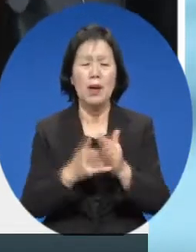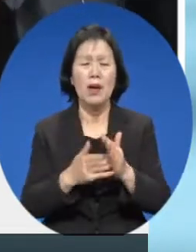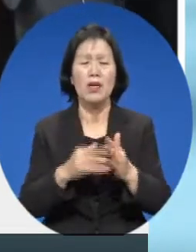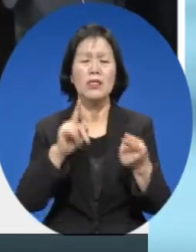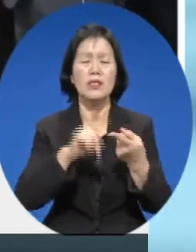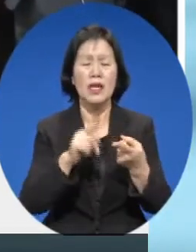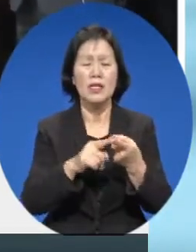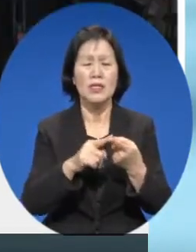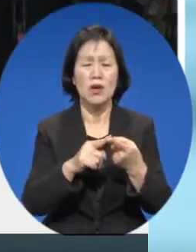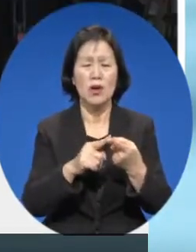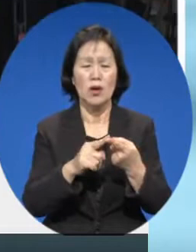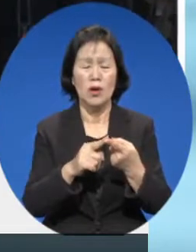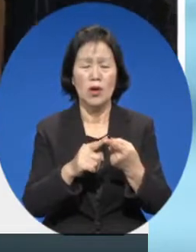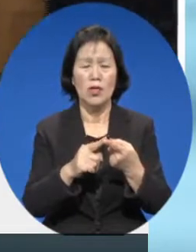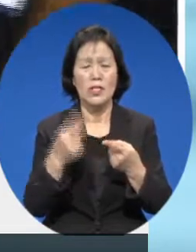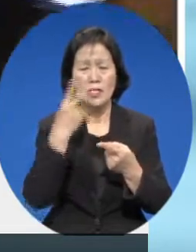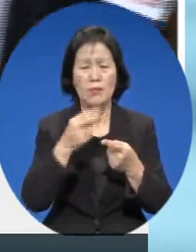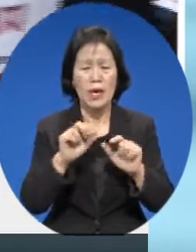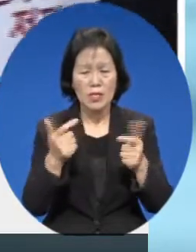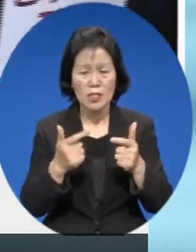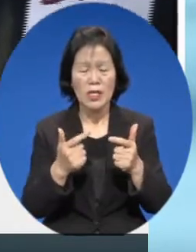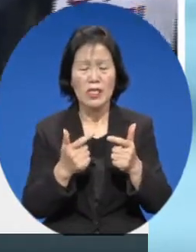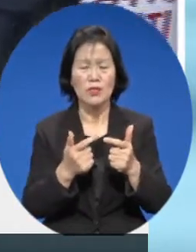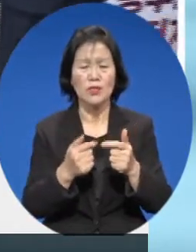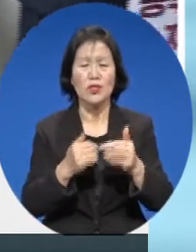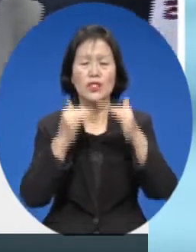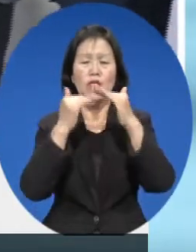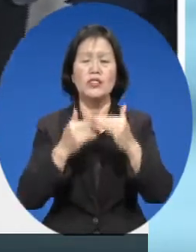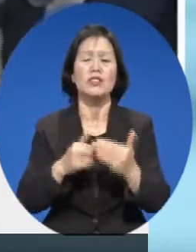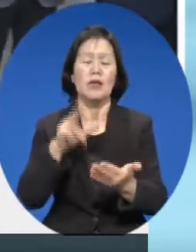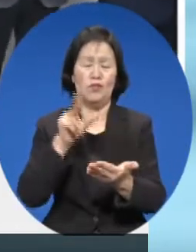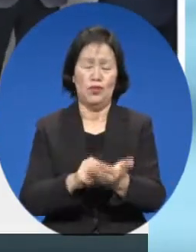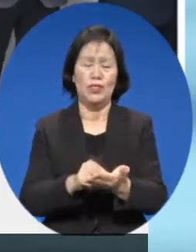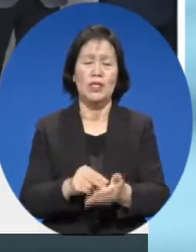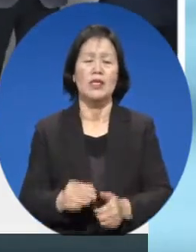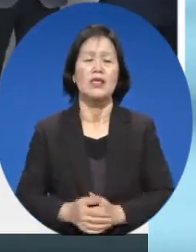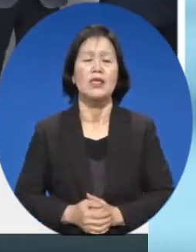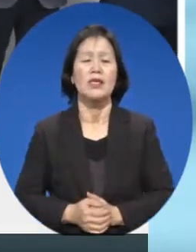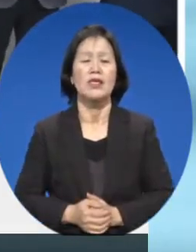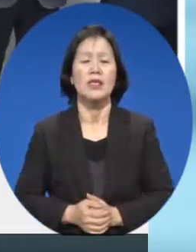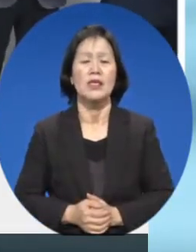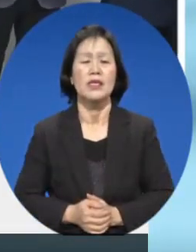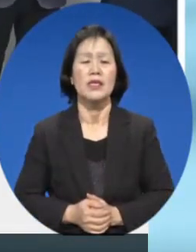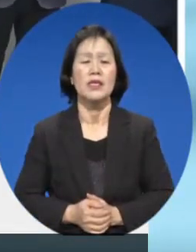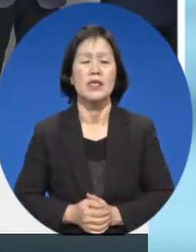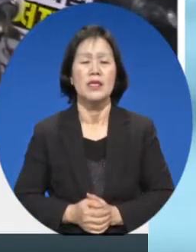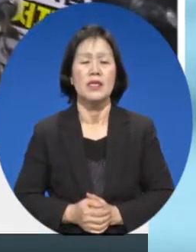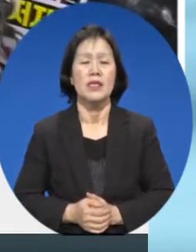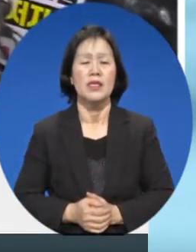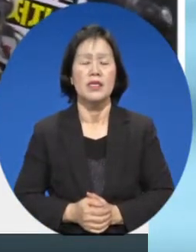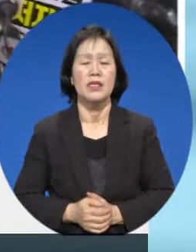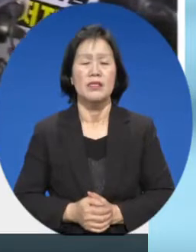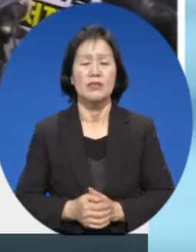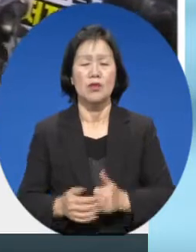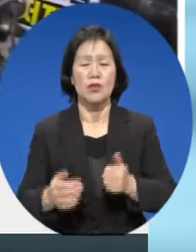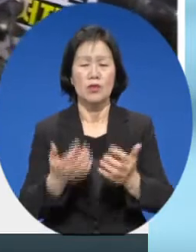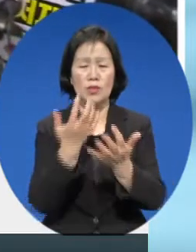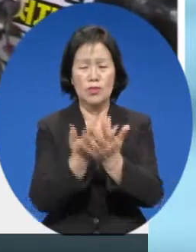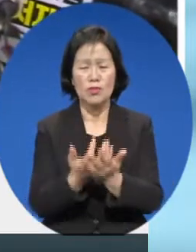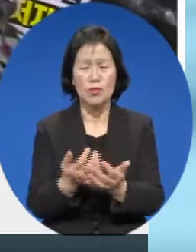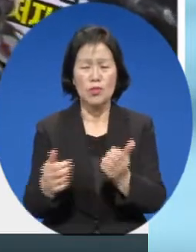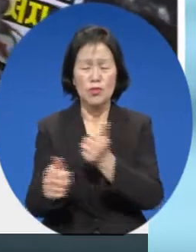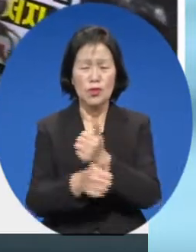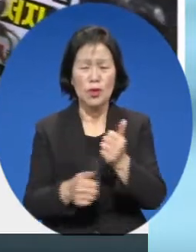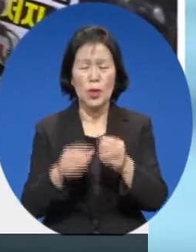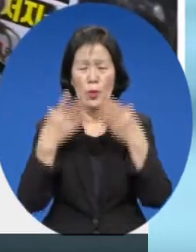것이 아닙니다 그냥 절차적인 안건을 어떻게 처리할 것인지를 합의하는 곳이기 때문에 이 소위를 묘지 꼭 알려야 달리 공개 할 이유도 없구요